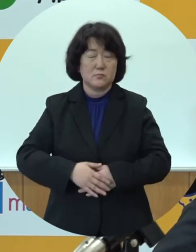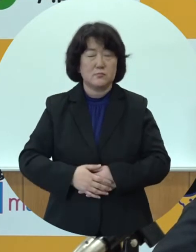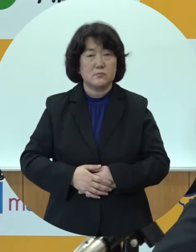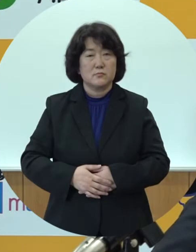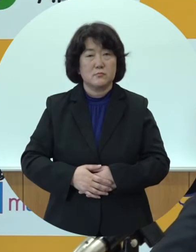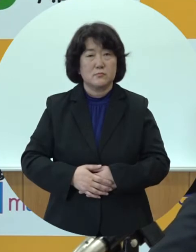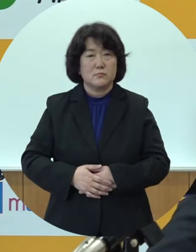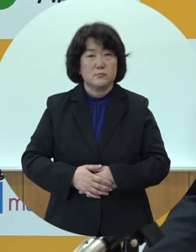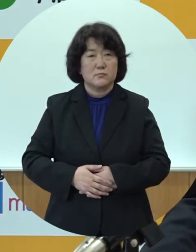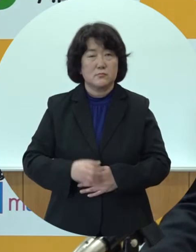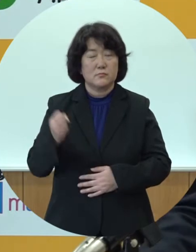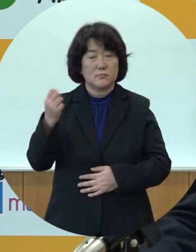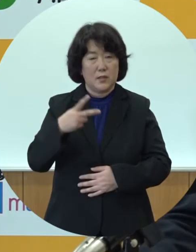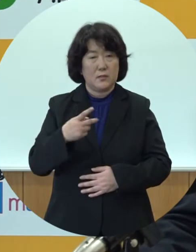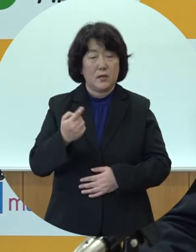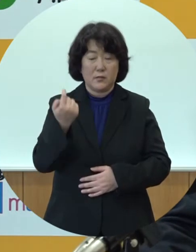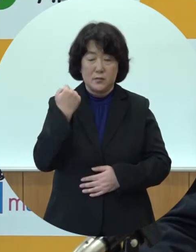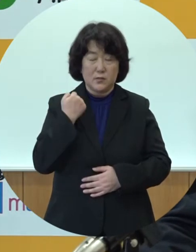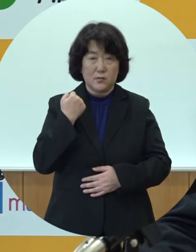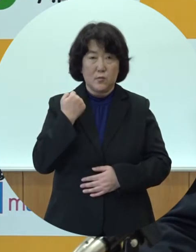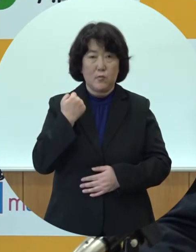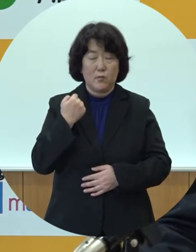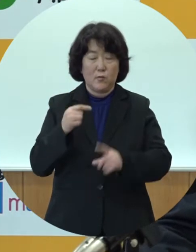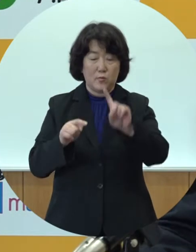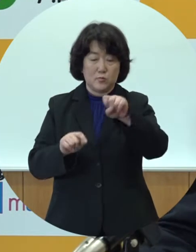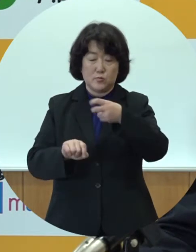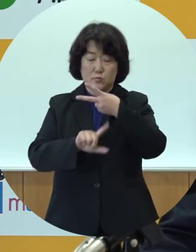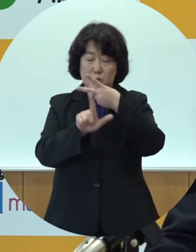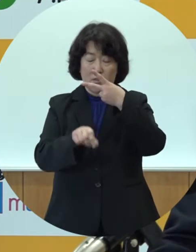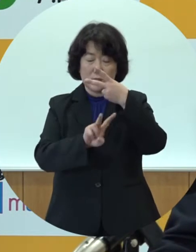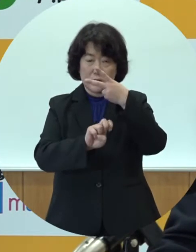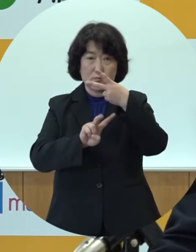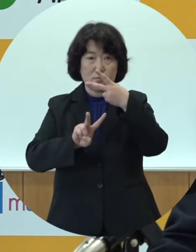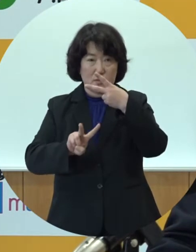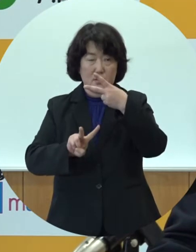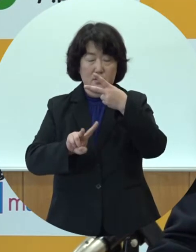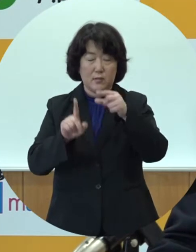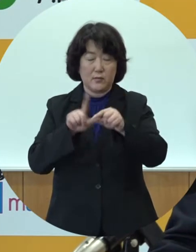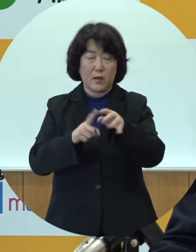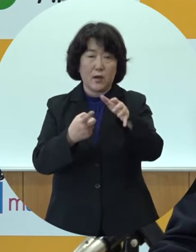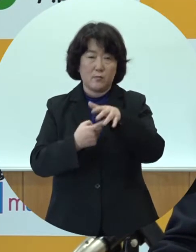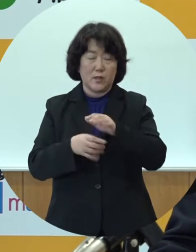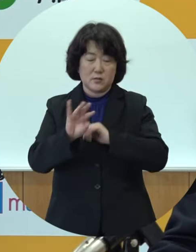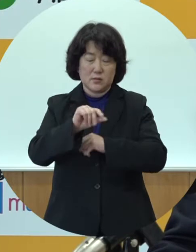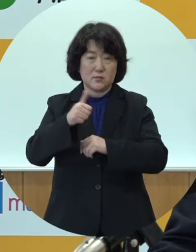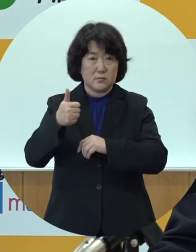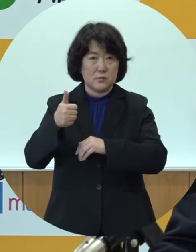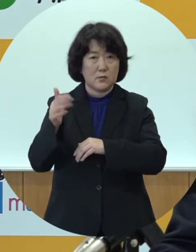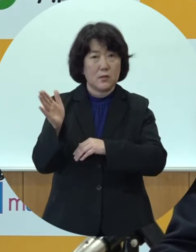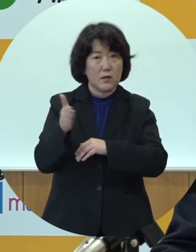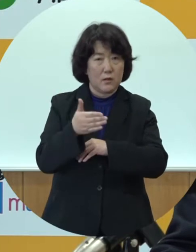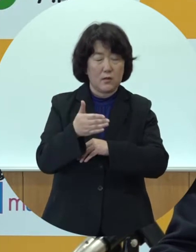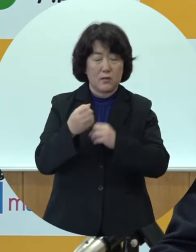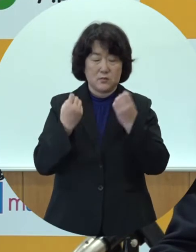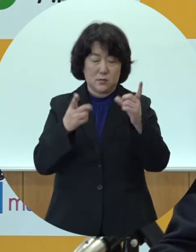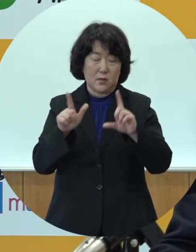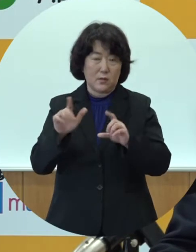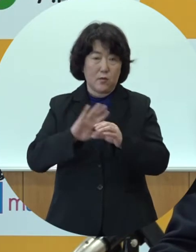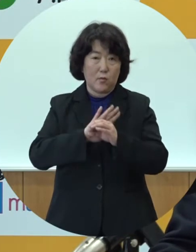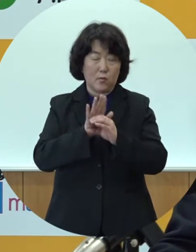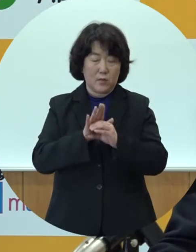また昨日22日中村知事から新型コロナウイルス感染